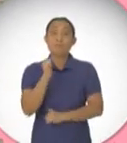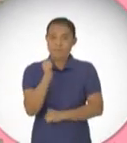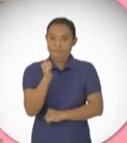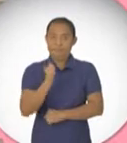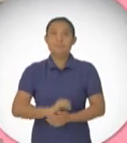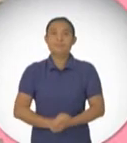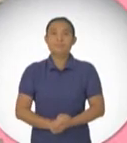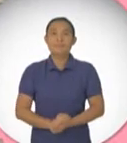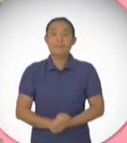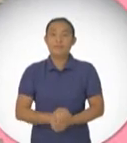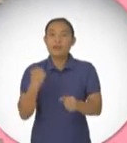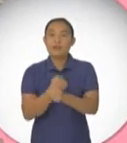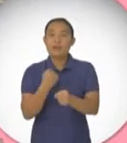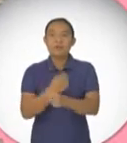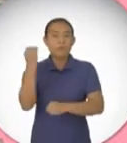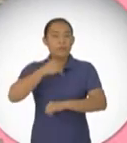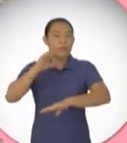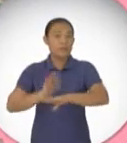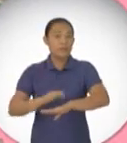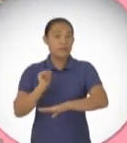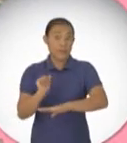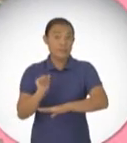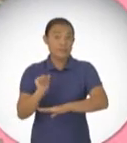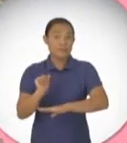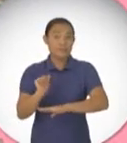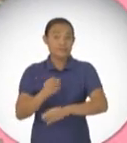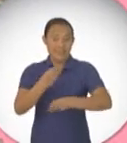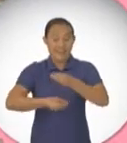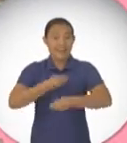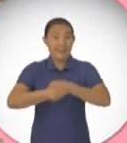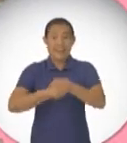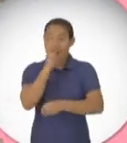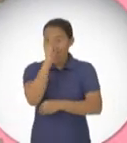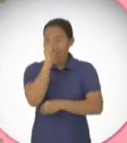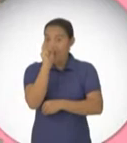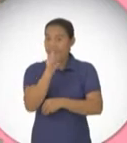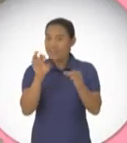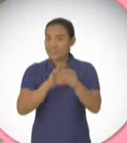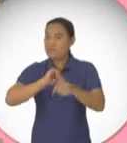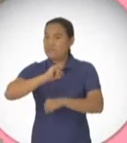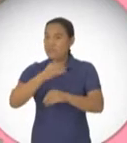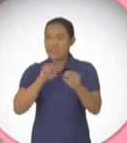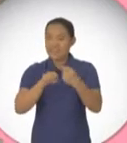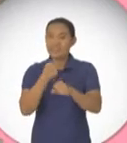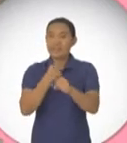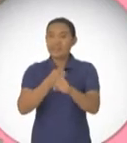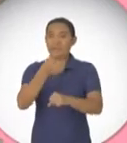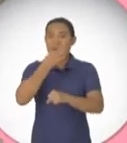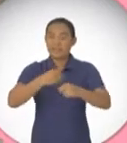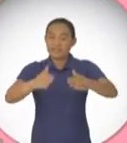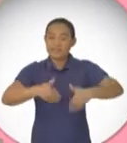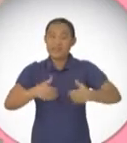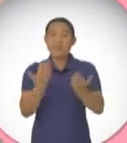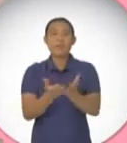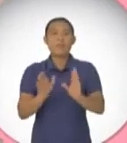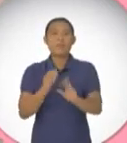ยแต่ถ้าใครนะครับที่ฝึกทำจนเก่งจนชำนาญแล้วเนี่ยลองทำขายดูนะครับเพราะว่านั่นอาจเป็นอีกหนึ่งช่องทางในการสร้างรายได้ให้กับครอบ